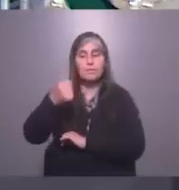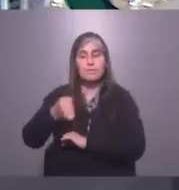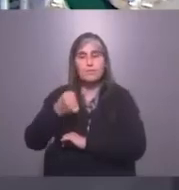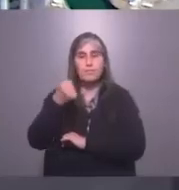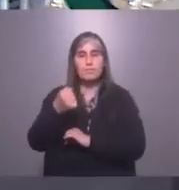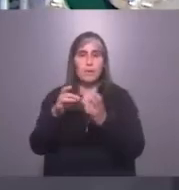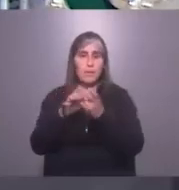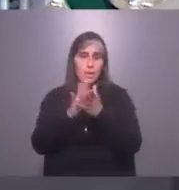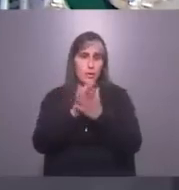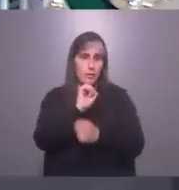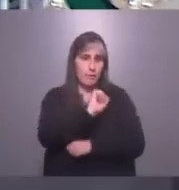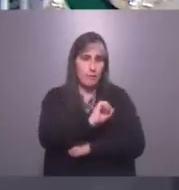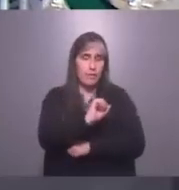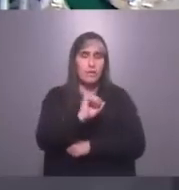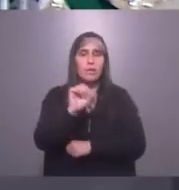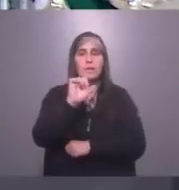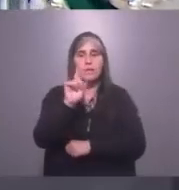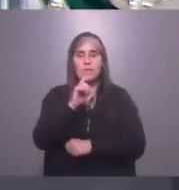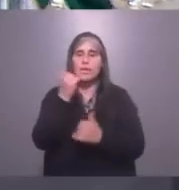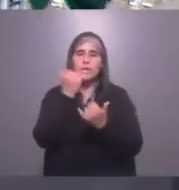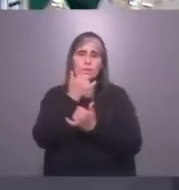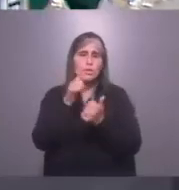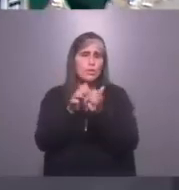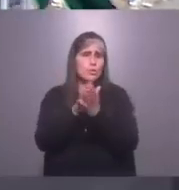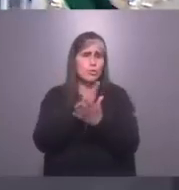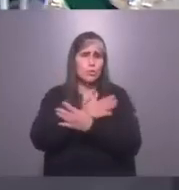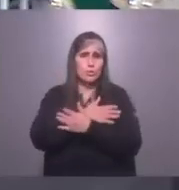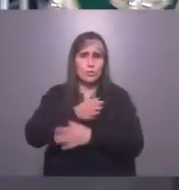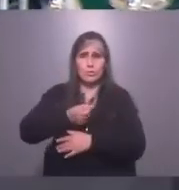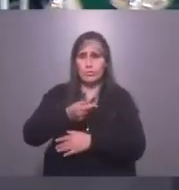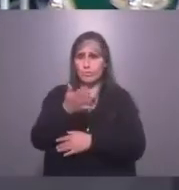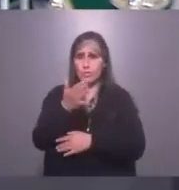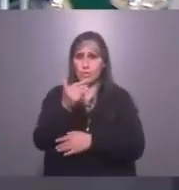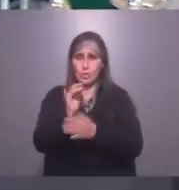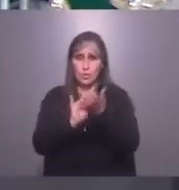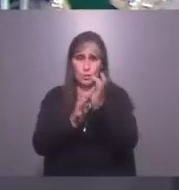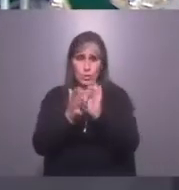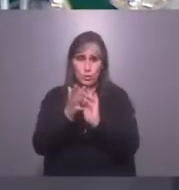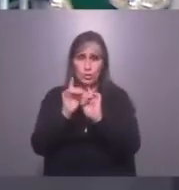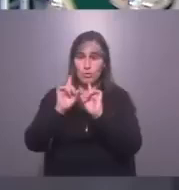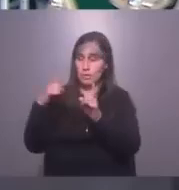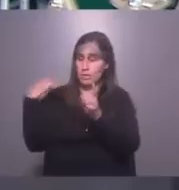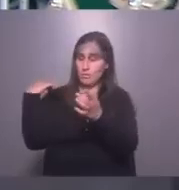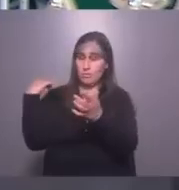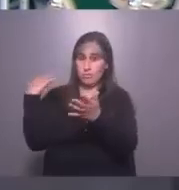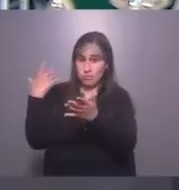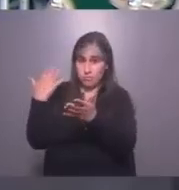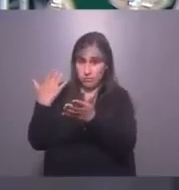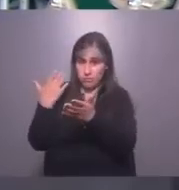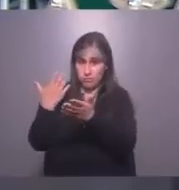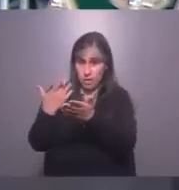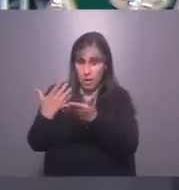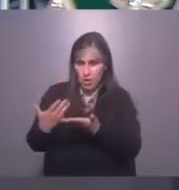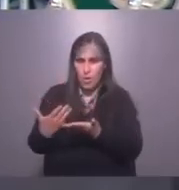sposo, con gli Apostoli e tutti i Santi che in ogni tempo ti furono graditi, e in